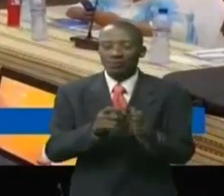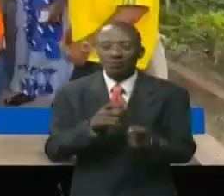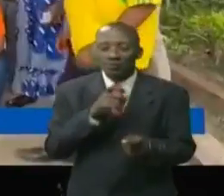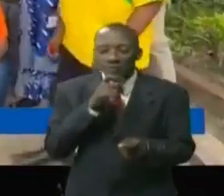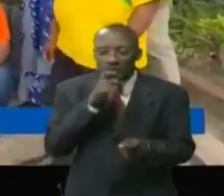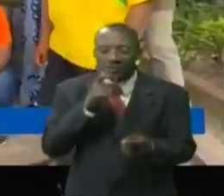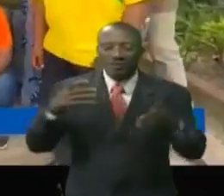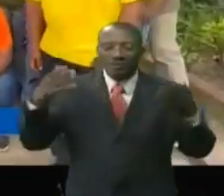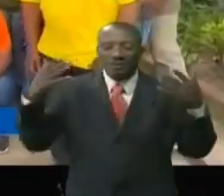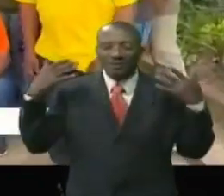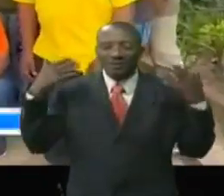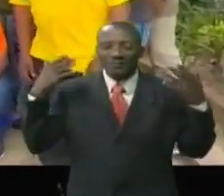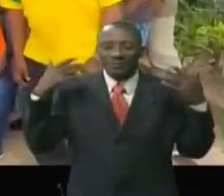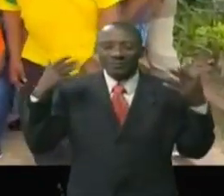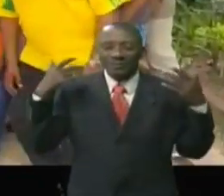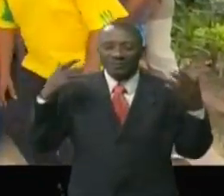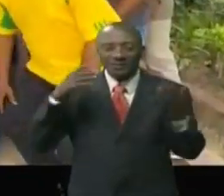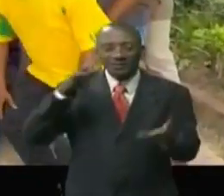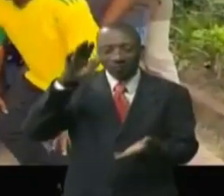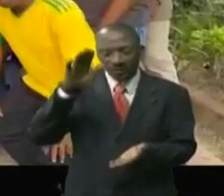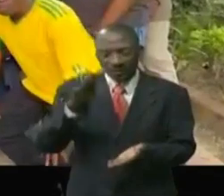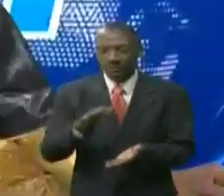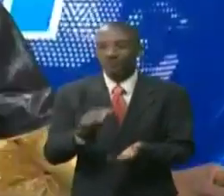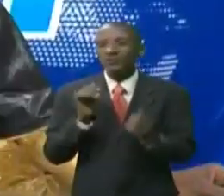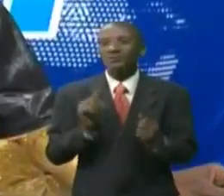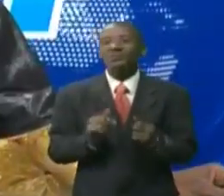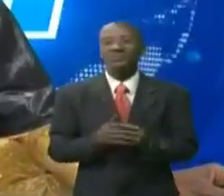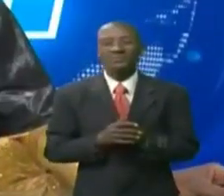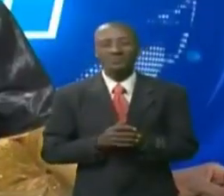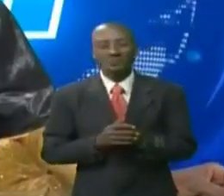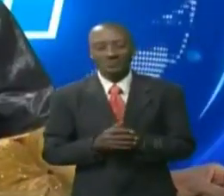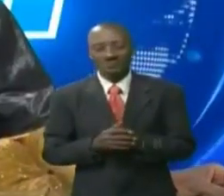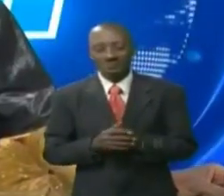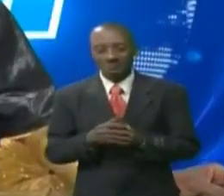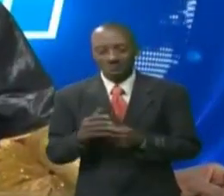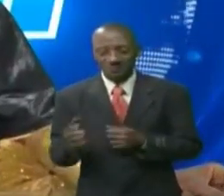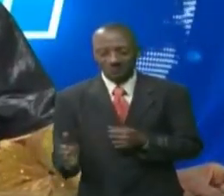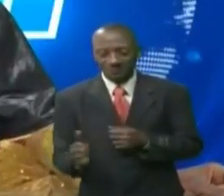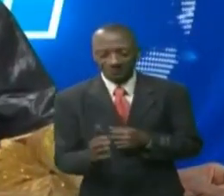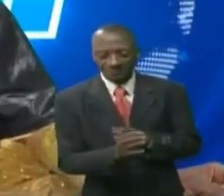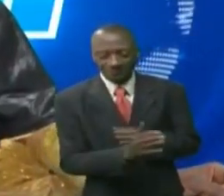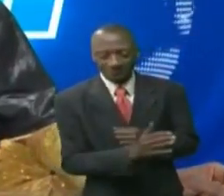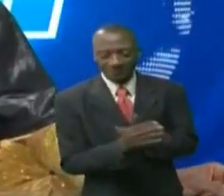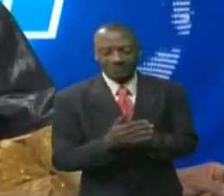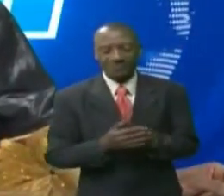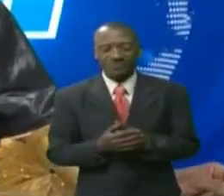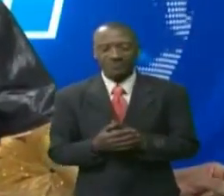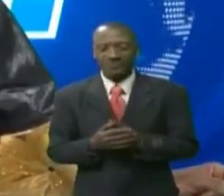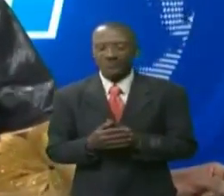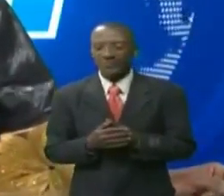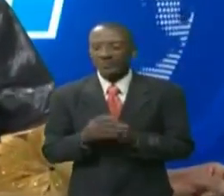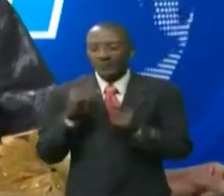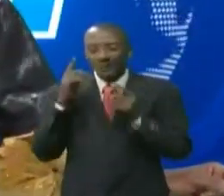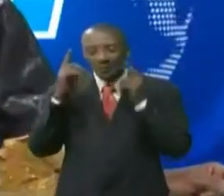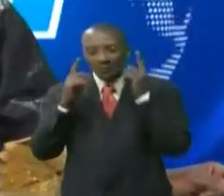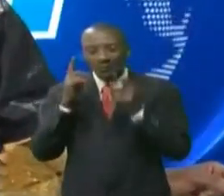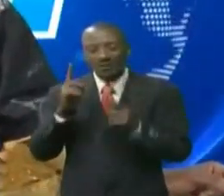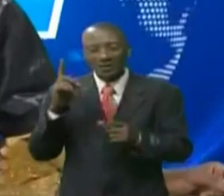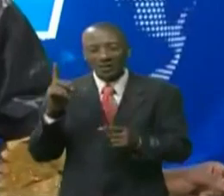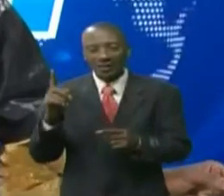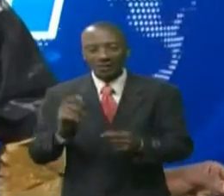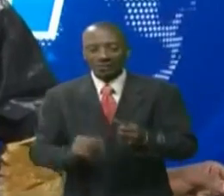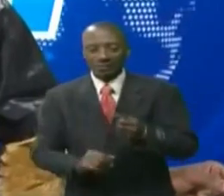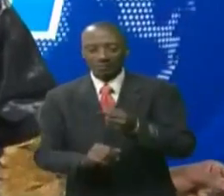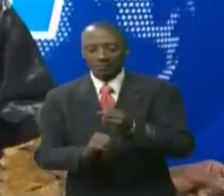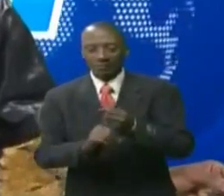forgent par le pnude et dans le souci majeur d'appuyer la croissance des